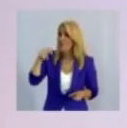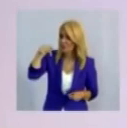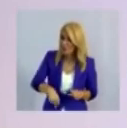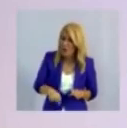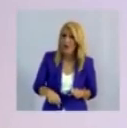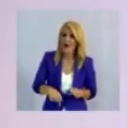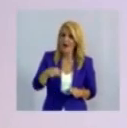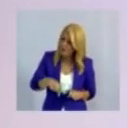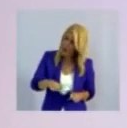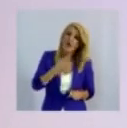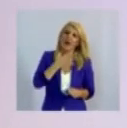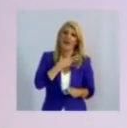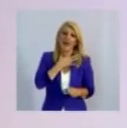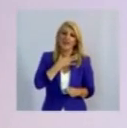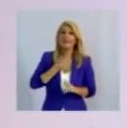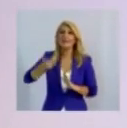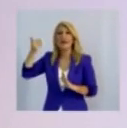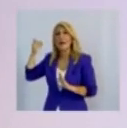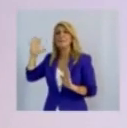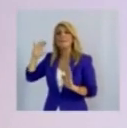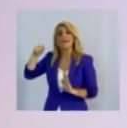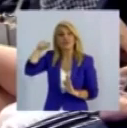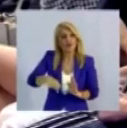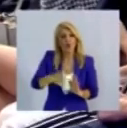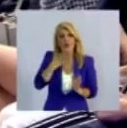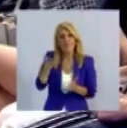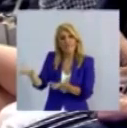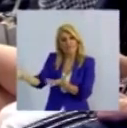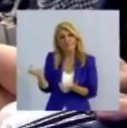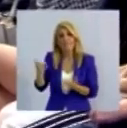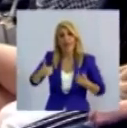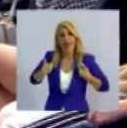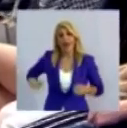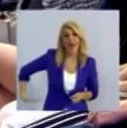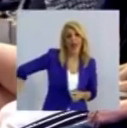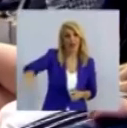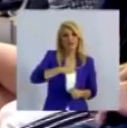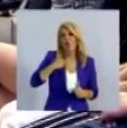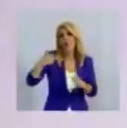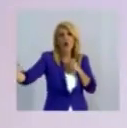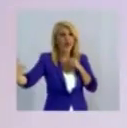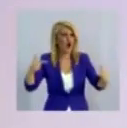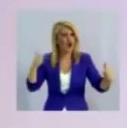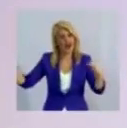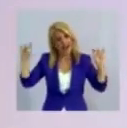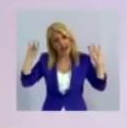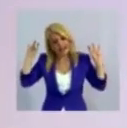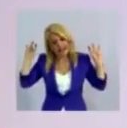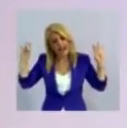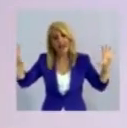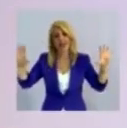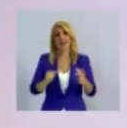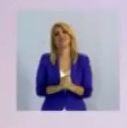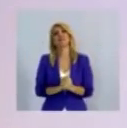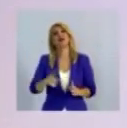ποτέ, είναι σημαντικό να προσεγγίσουμε τις νέες και τους νέους, χωρίς να αφήσουμε κανέναν στο περιθώριο. Μόνο έτσι θα